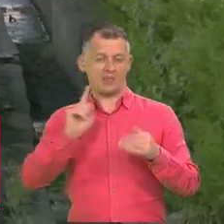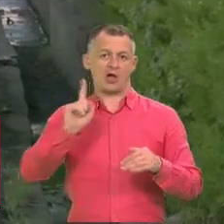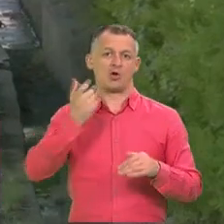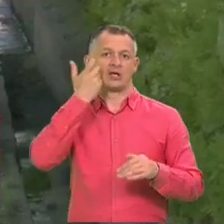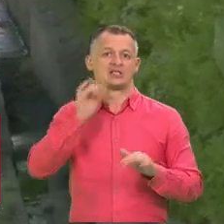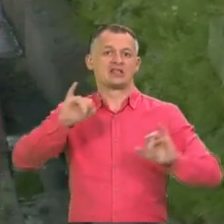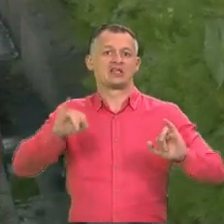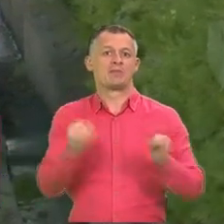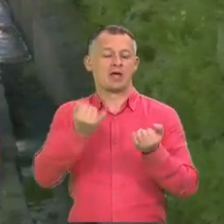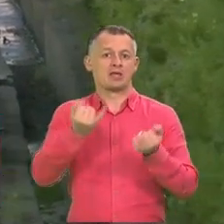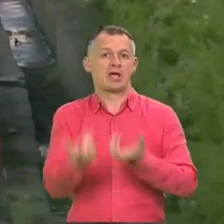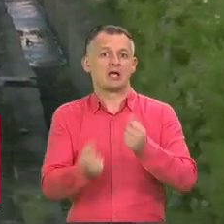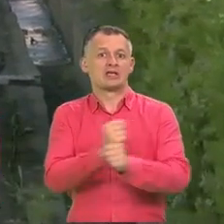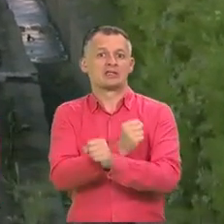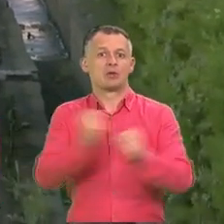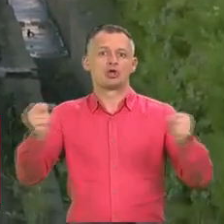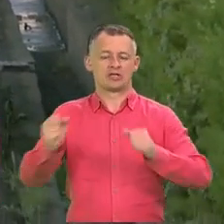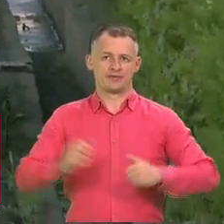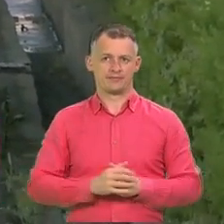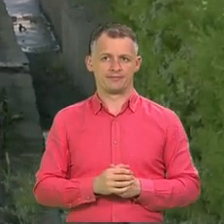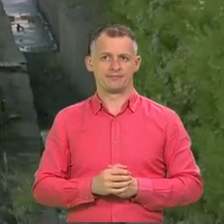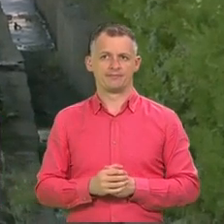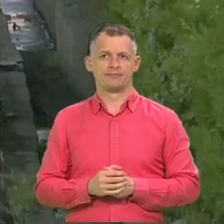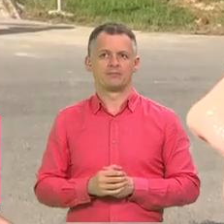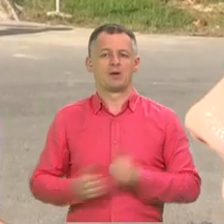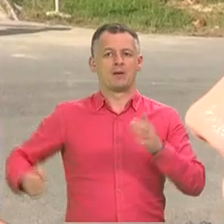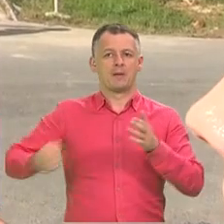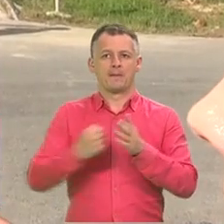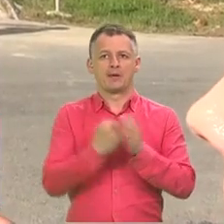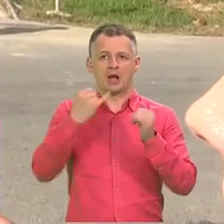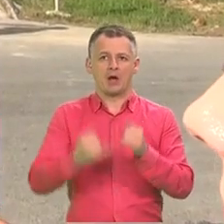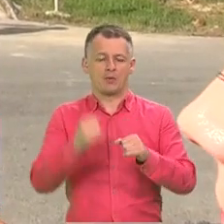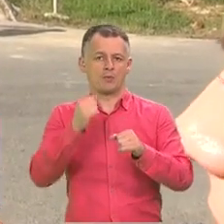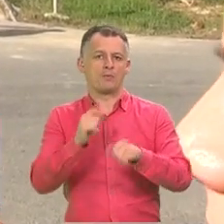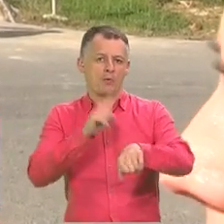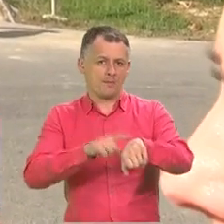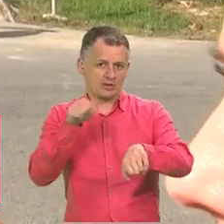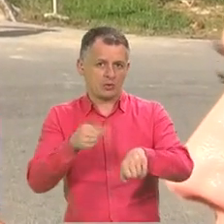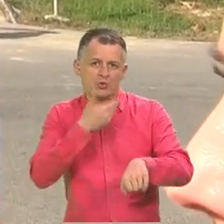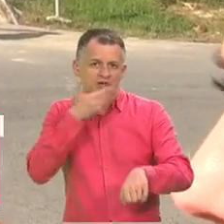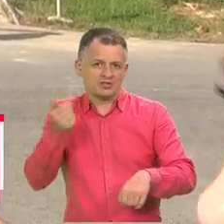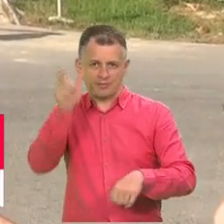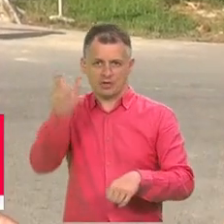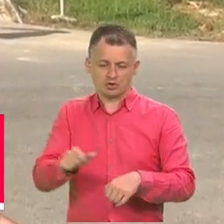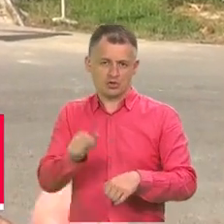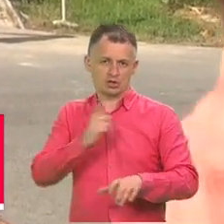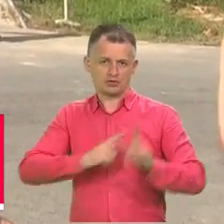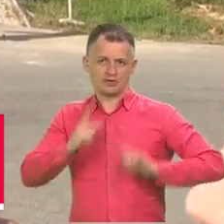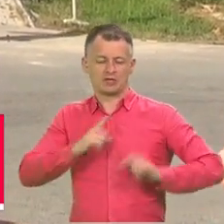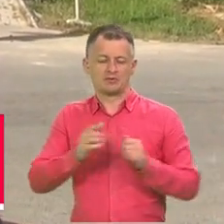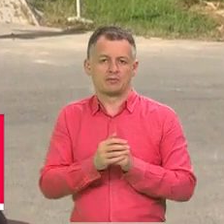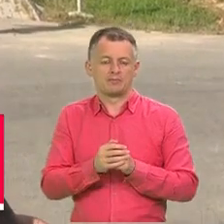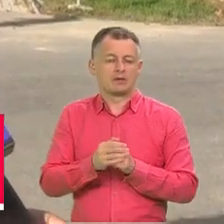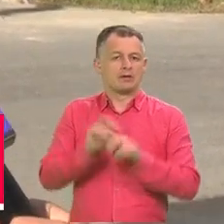avut loc explozia. Principalul este că până în momentul de față nu sunt victime. Rămâne de văzut de ce totuși sunt atât